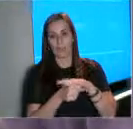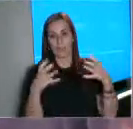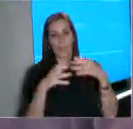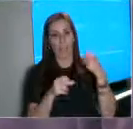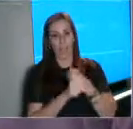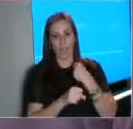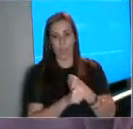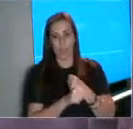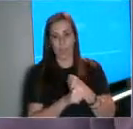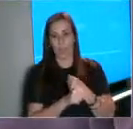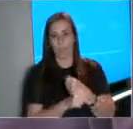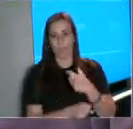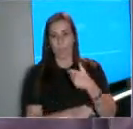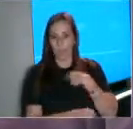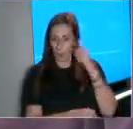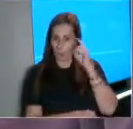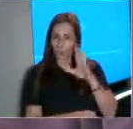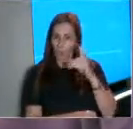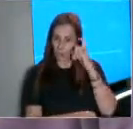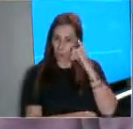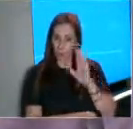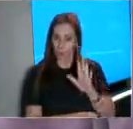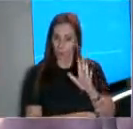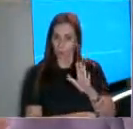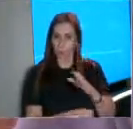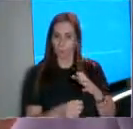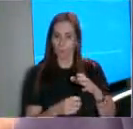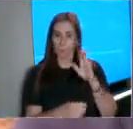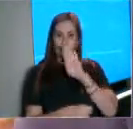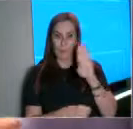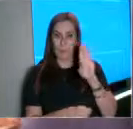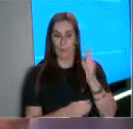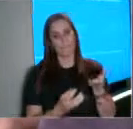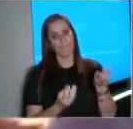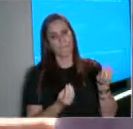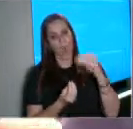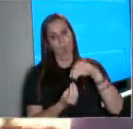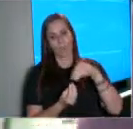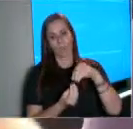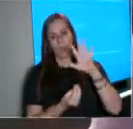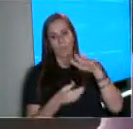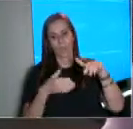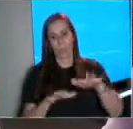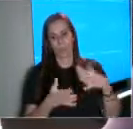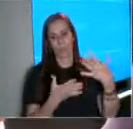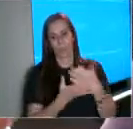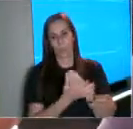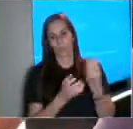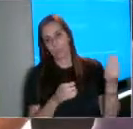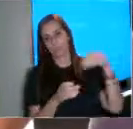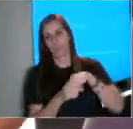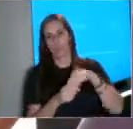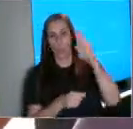מהעבודה. אני חושב, זה מה שאני חושב, הגוש של ביבי ועוד איזה 5 מנדטים שהוא יצליח לגרוף